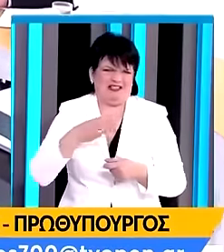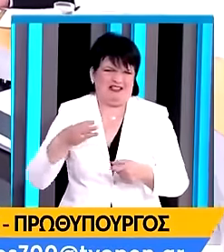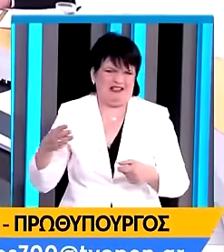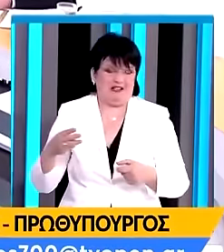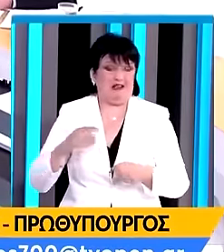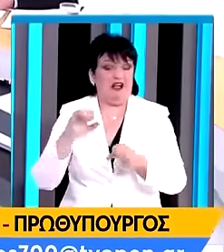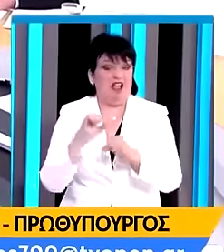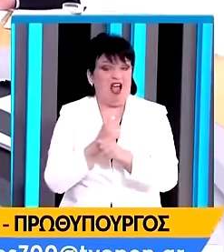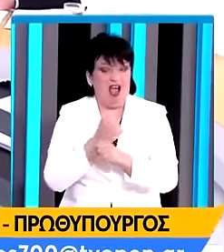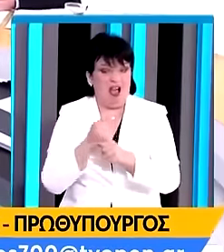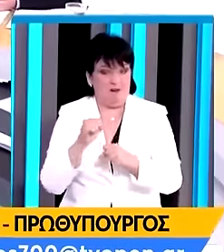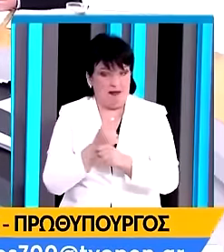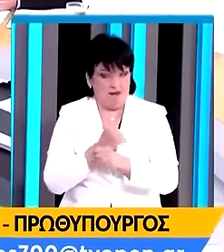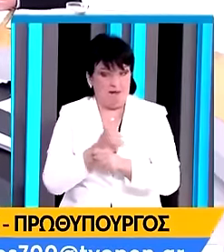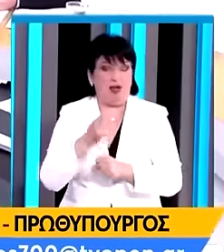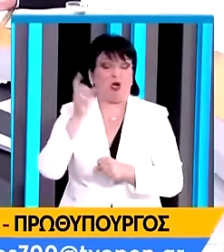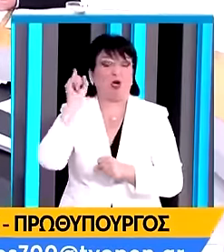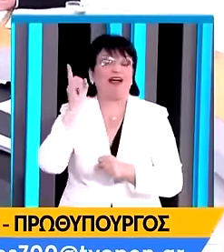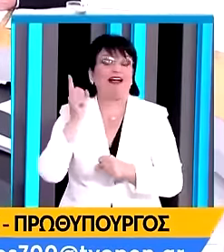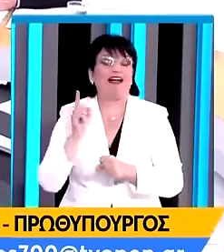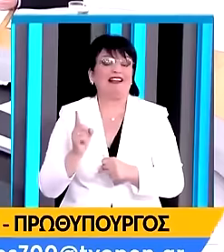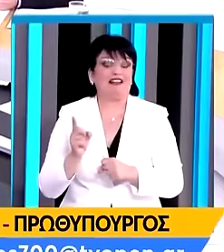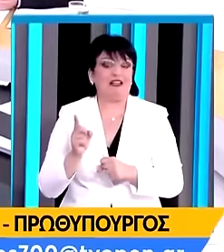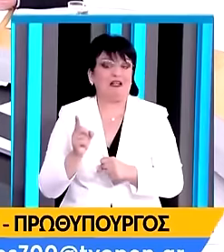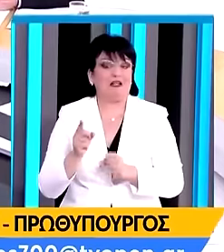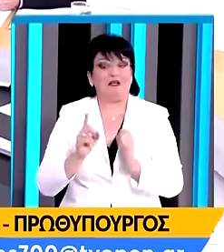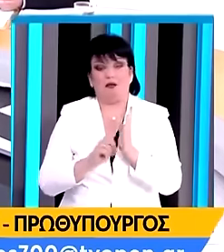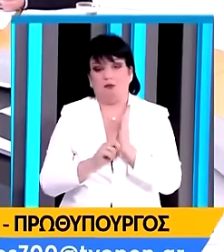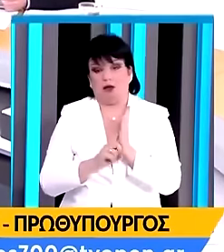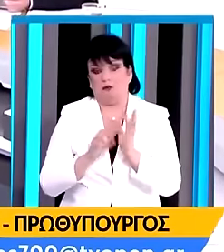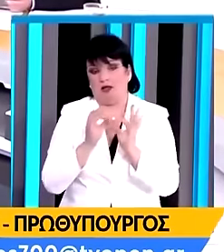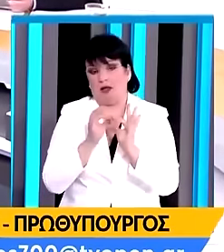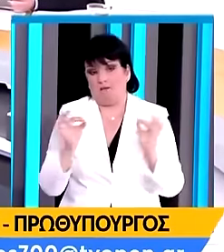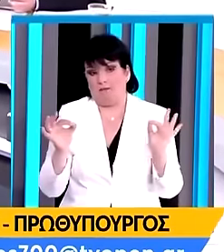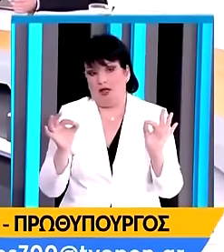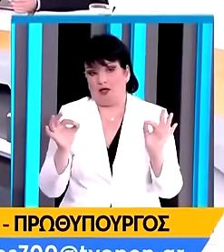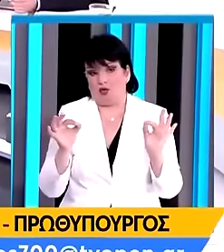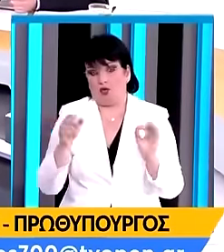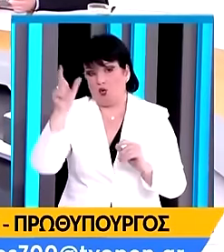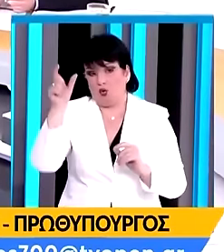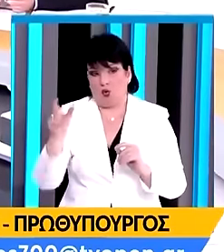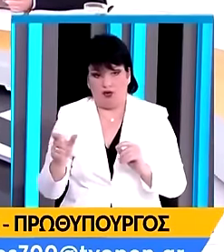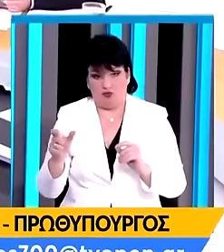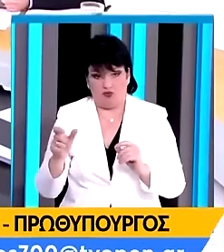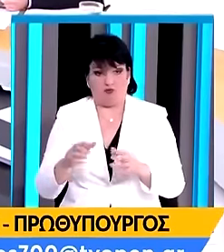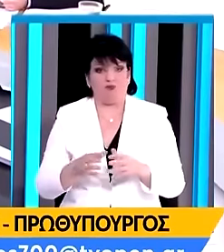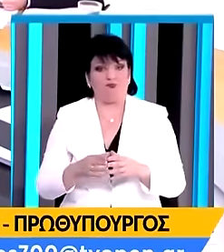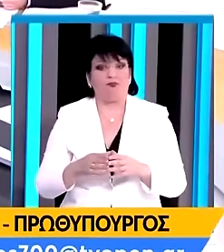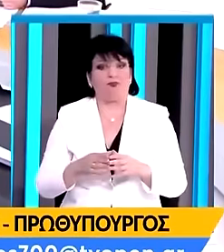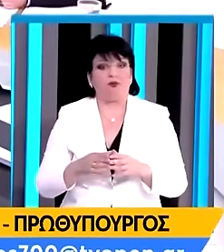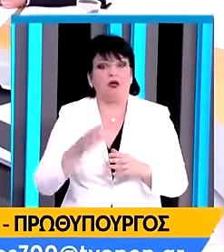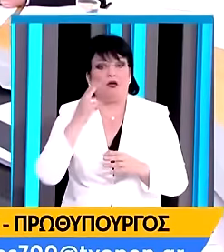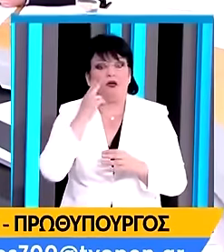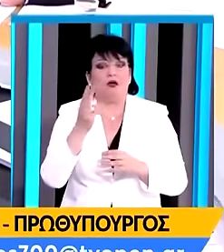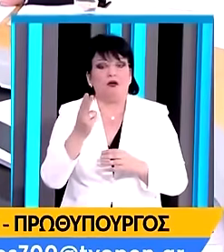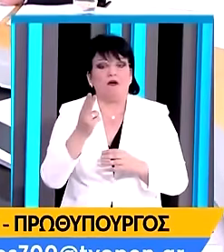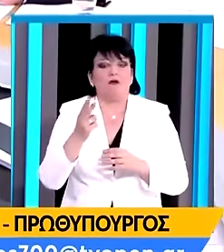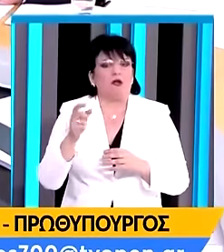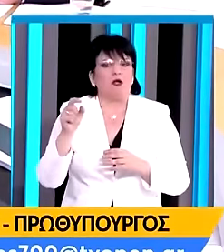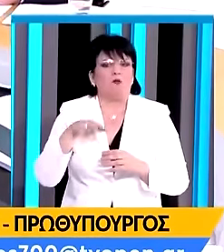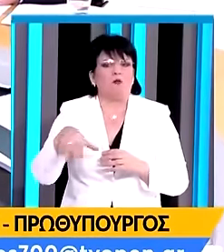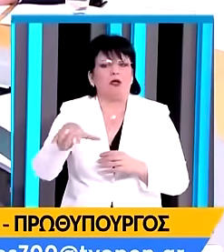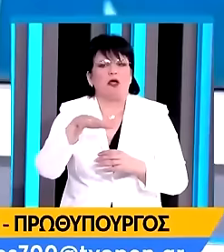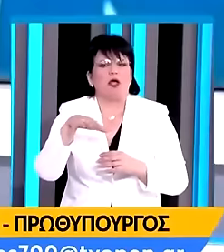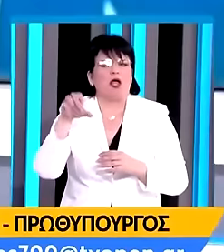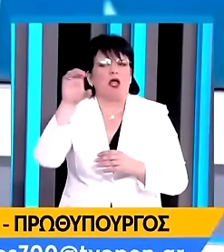επιμένω στην πολιτική κριτική, η οποία και αυτή όμως πρέπει να έχει το μέτρο της. Η πιο ουσιαστική πολιτική κριτική που ασκώ σήμερα είναι ότι κανείς δεν μιλάει για την Ευρώπη. Τι